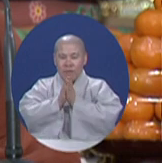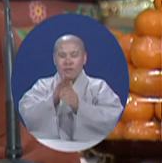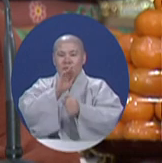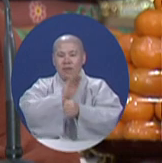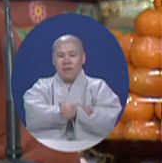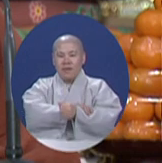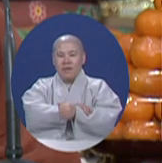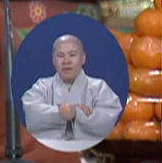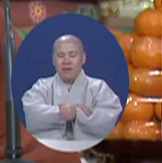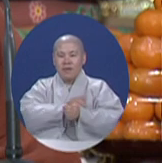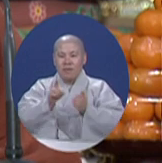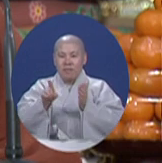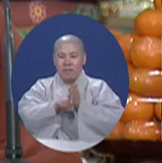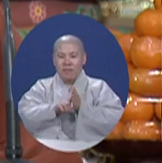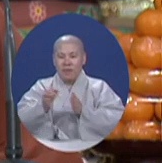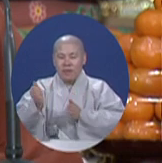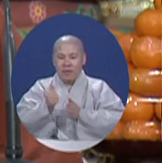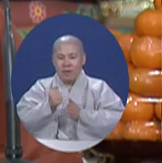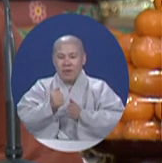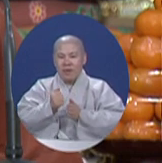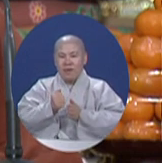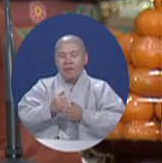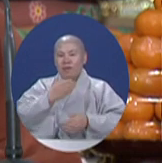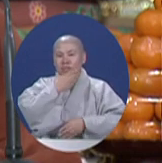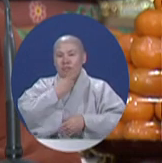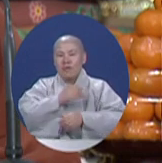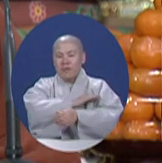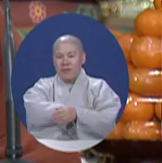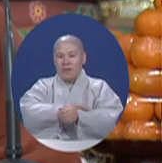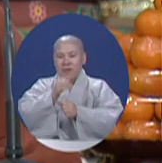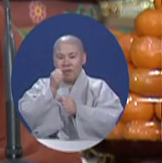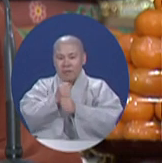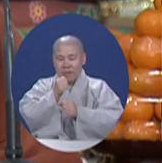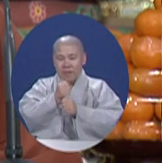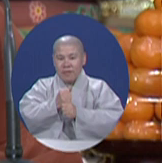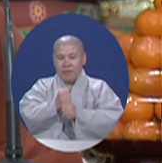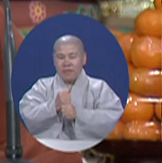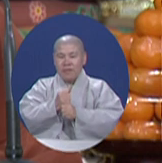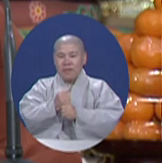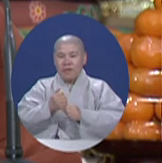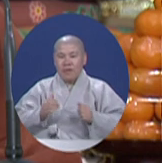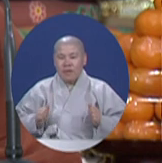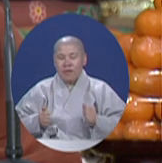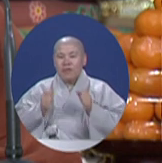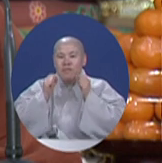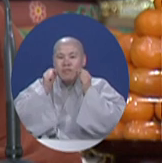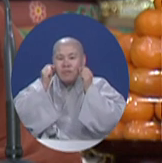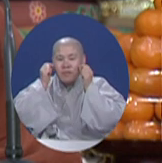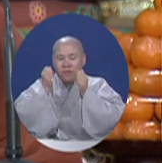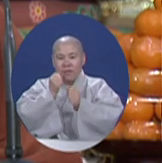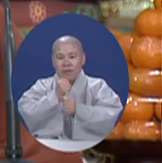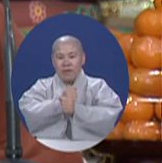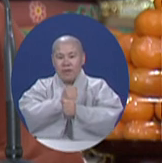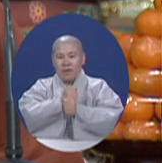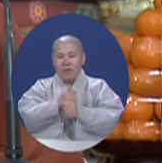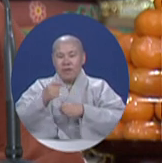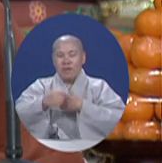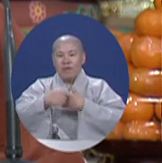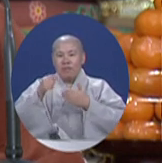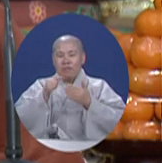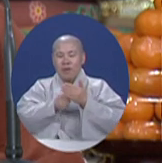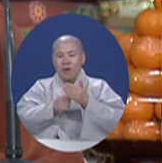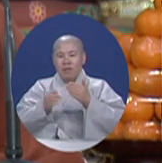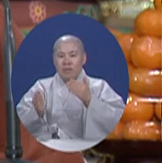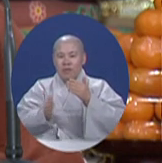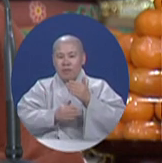하시고 신심으로 복을 잘 지으시고 최선을 다해서 하되 마음을